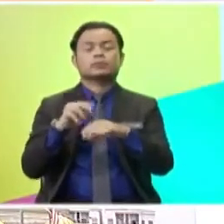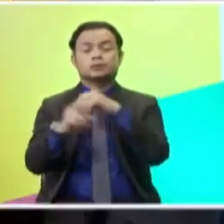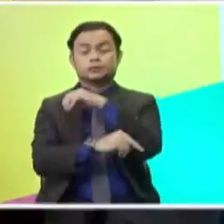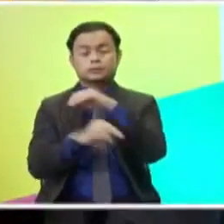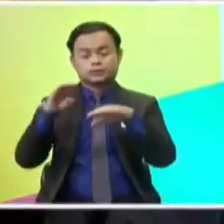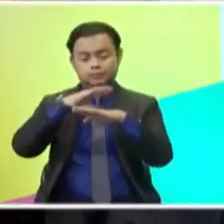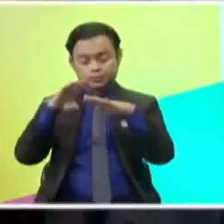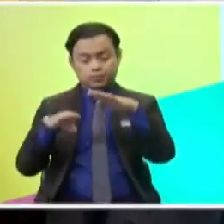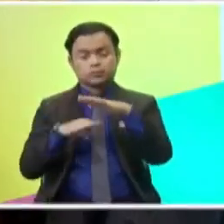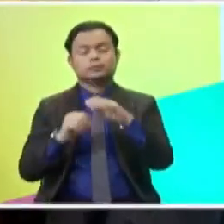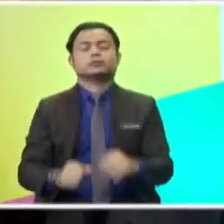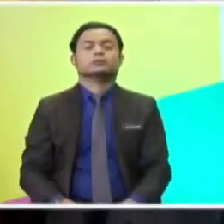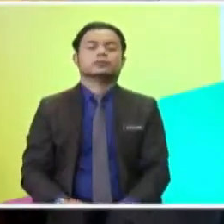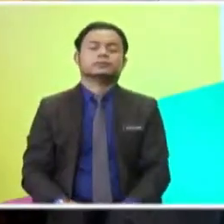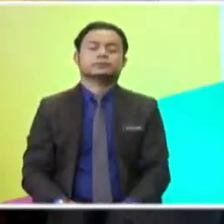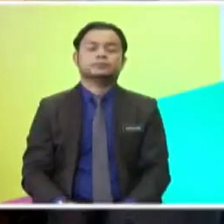pula kan.